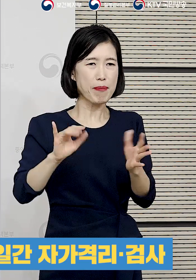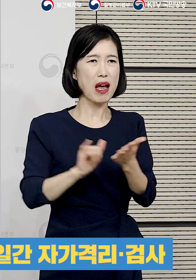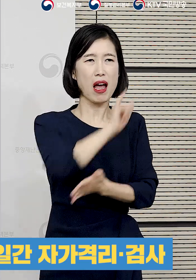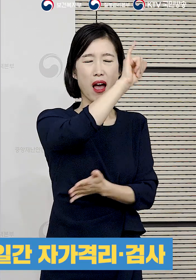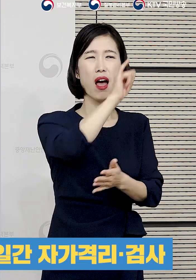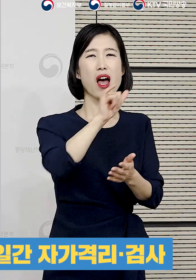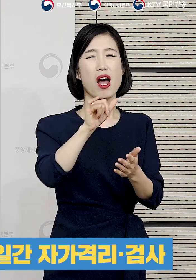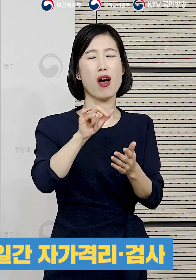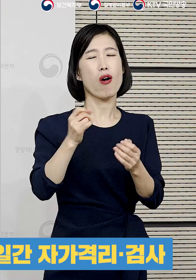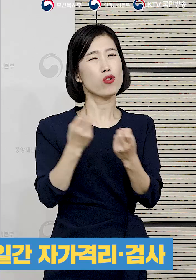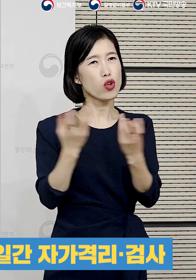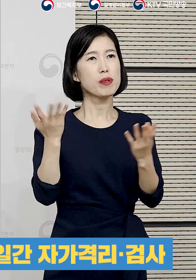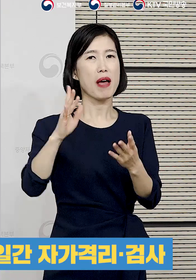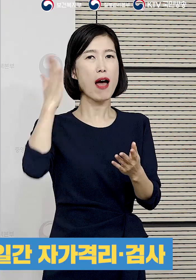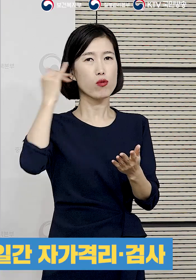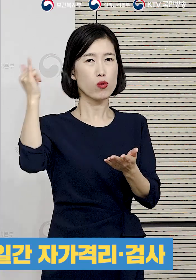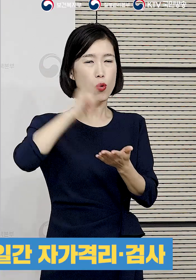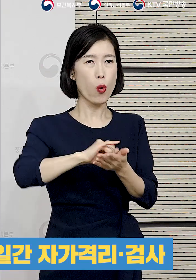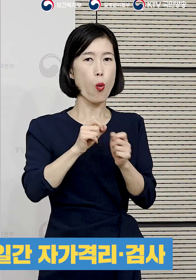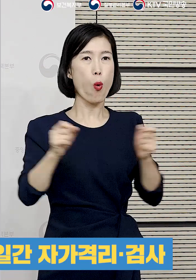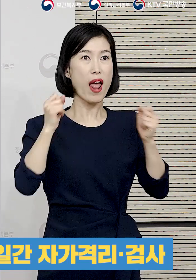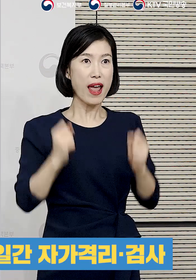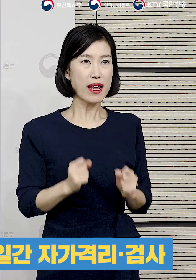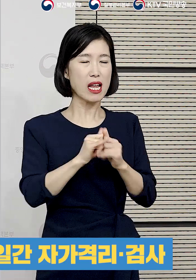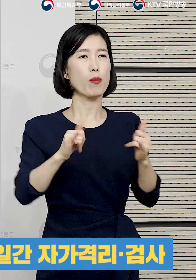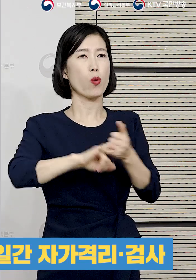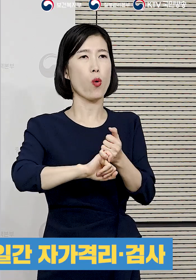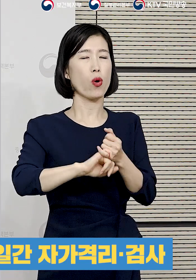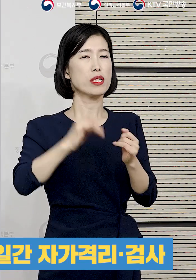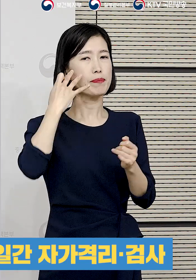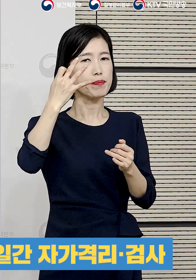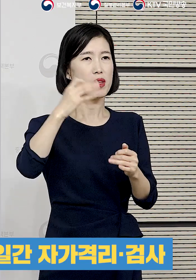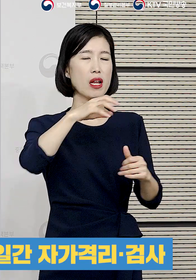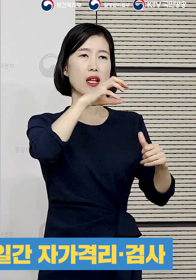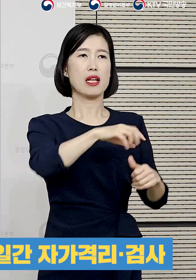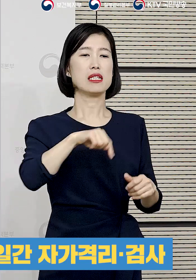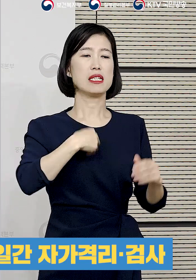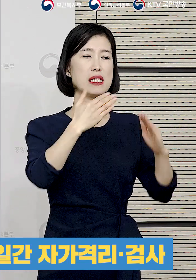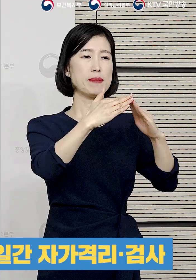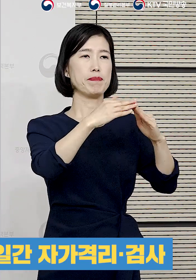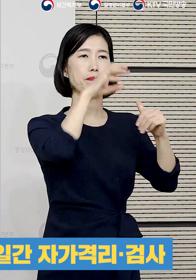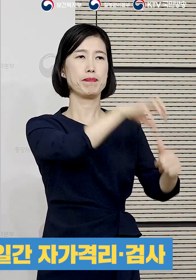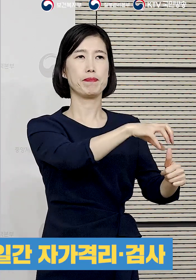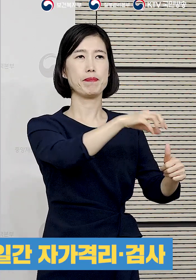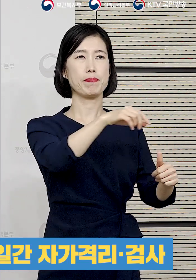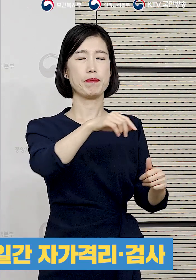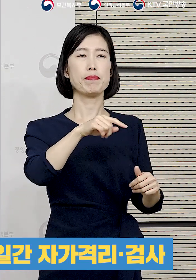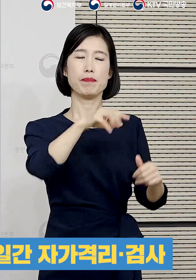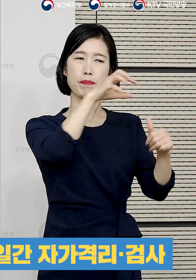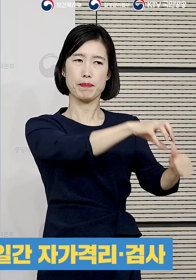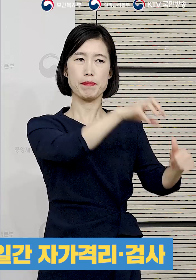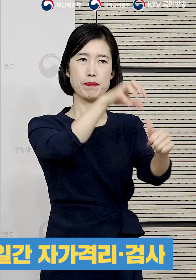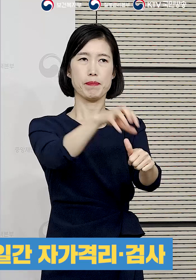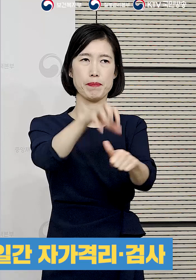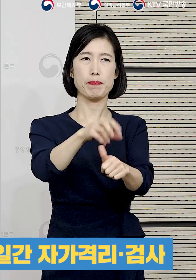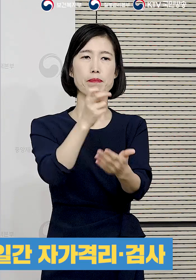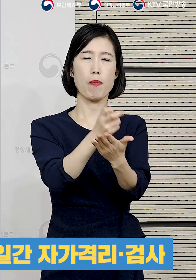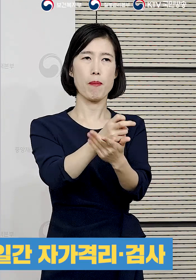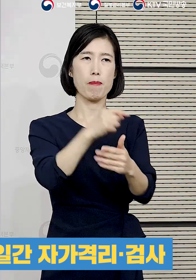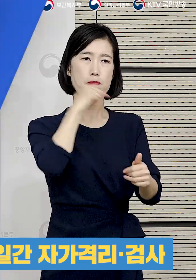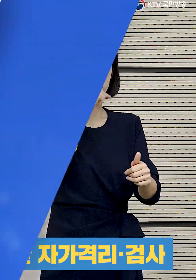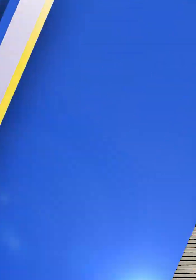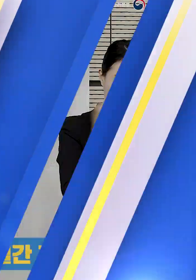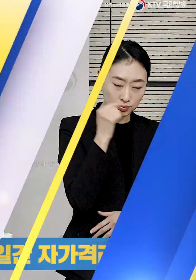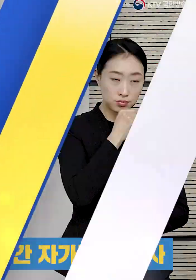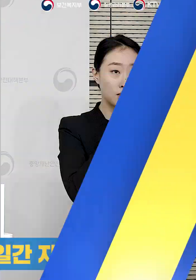내 외국인 관계없이 자가격리를 검사를 해서 자가격리를 하는 것을 원칙으로 해서 좀 더 강화된 방안들을